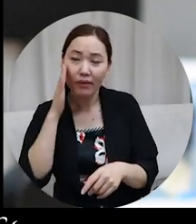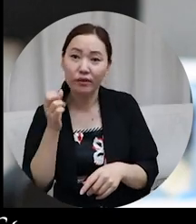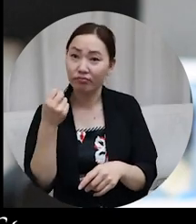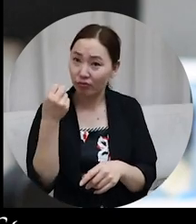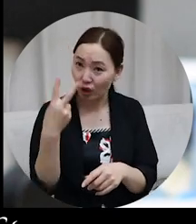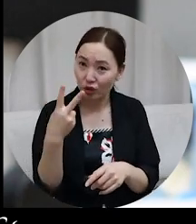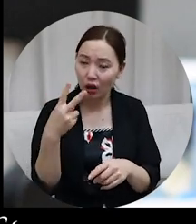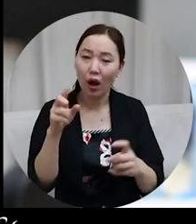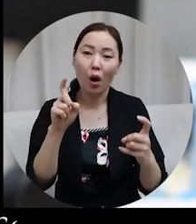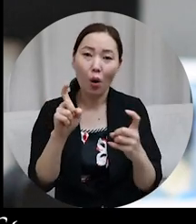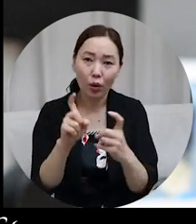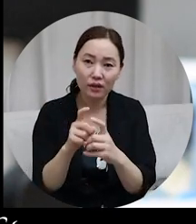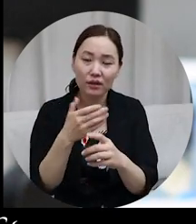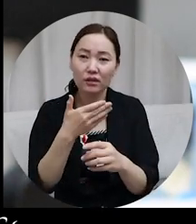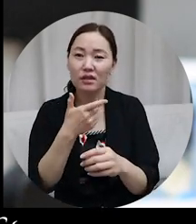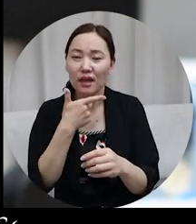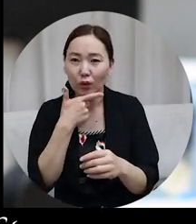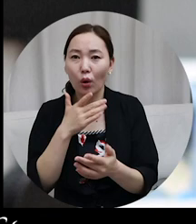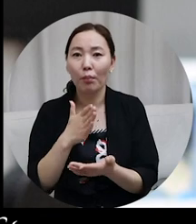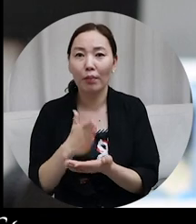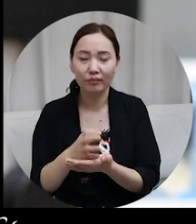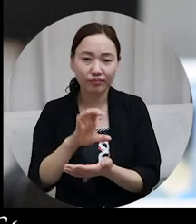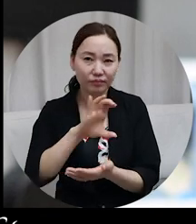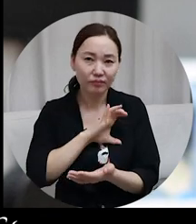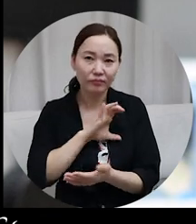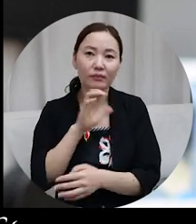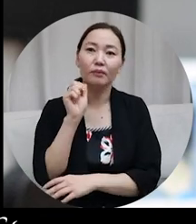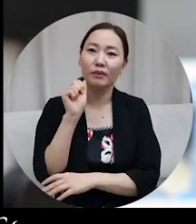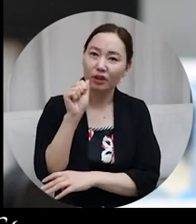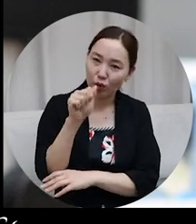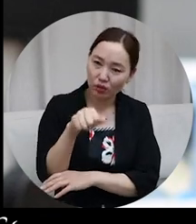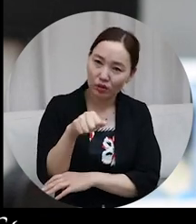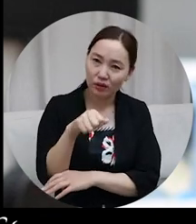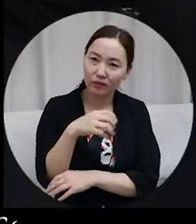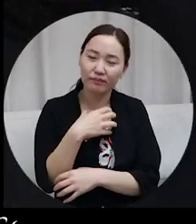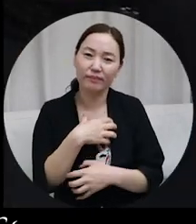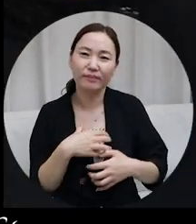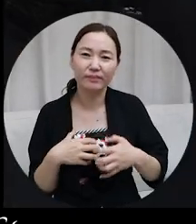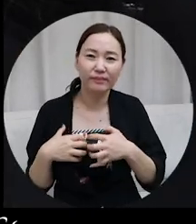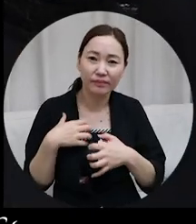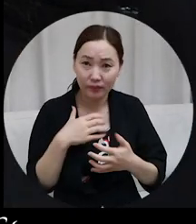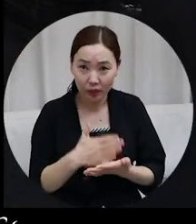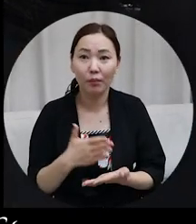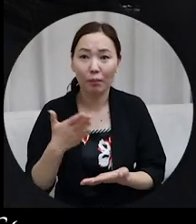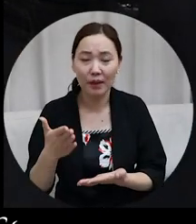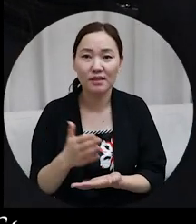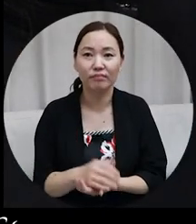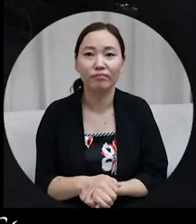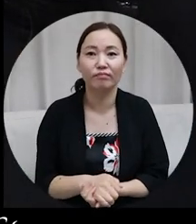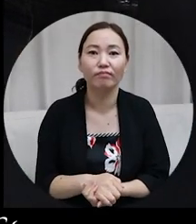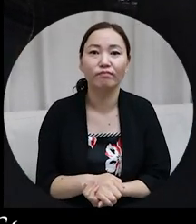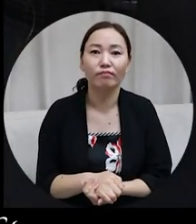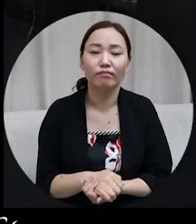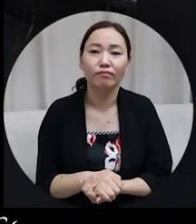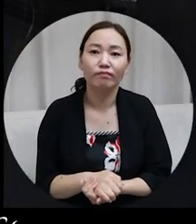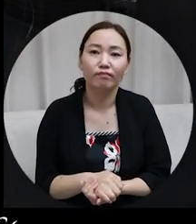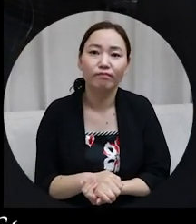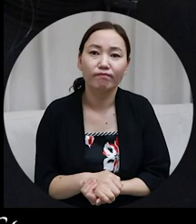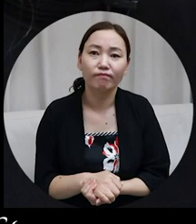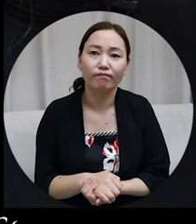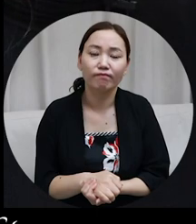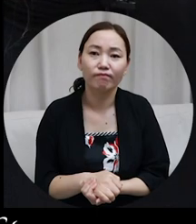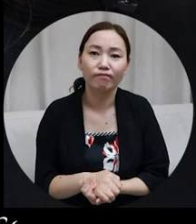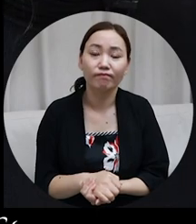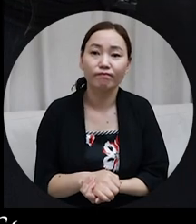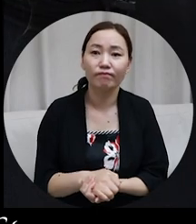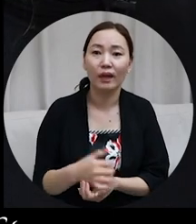билээ. Дахиад энэ хоёр хүнтэй одоо уулзчихдаггүй. Тэгээ дахиад ээж аваар ирэхэн тэгээ уулзчихдаггүй. Намааг байхгүй яан тал